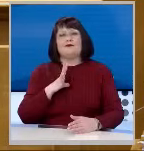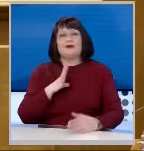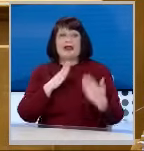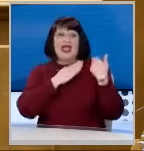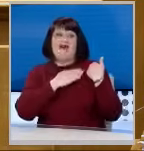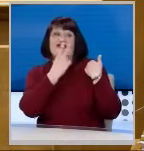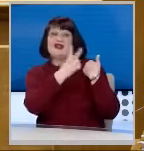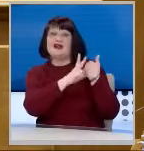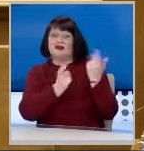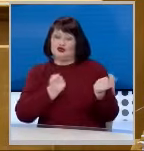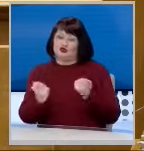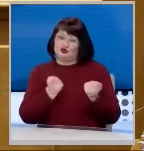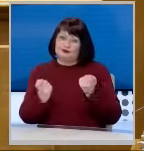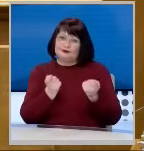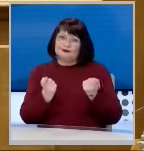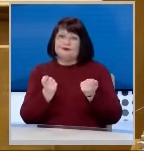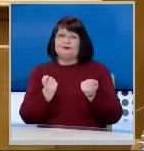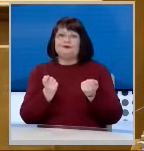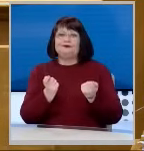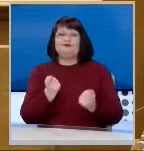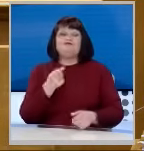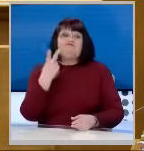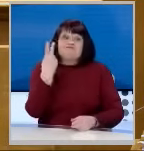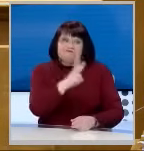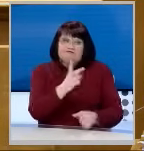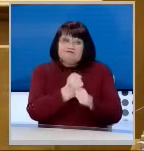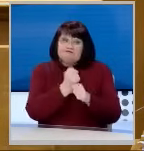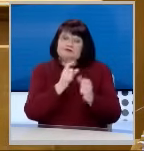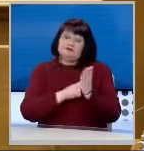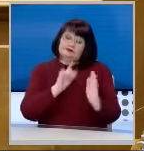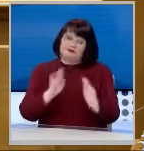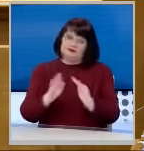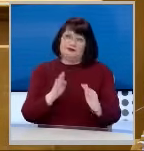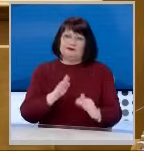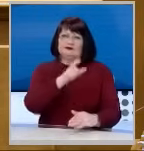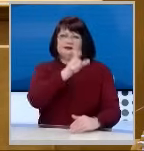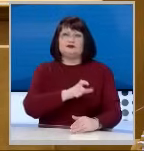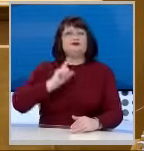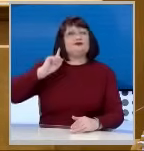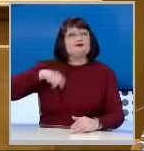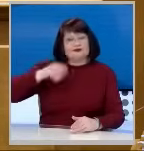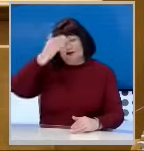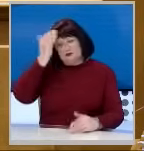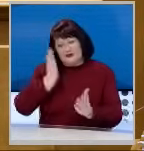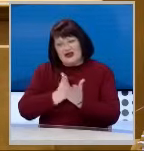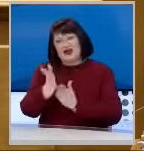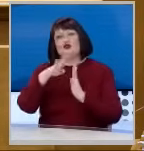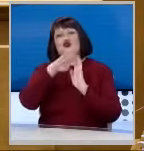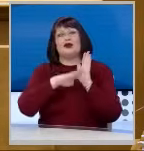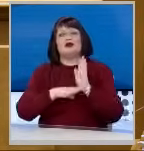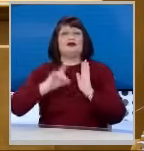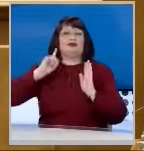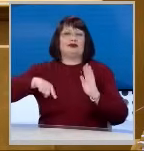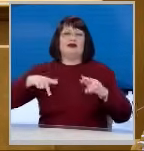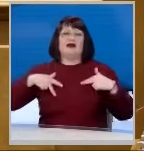σας που βρίσκονταν στο έλαιό σας και παραβιάσαμε τους ιερούς κανόνες